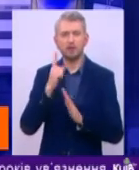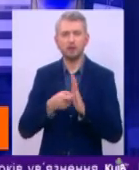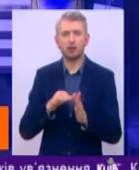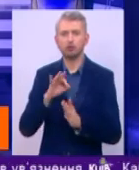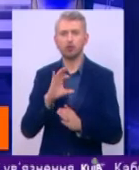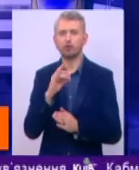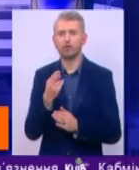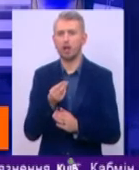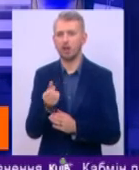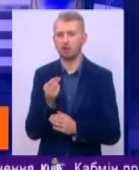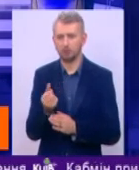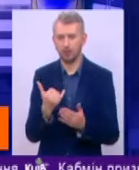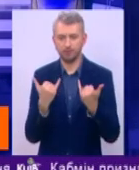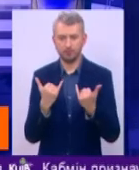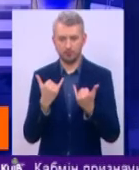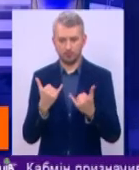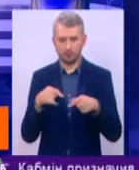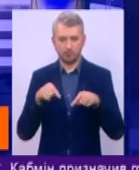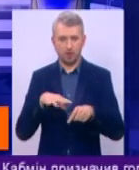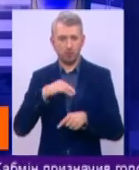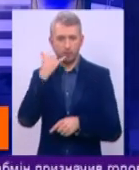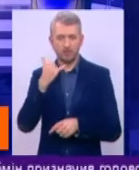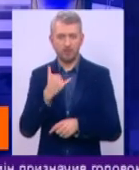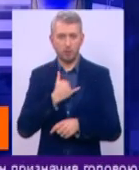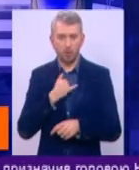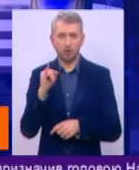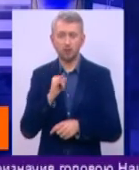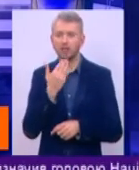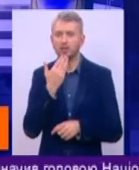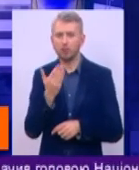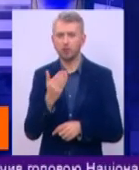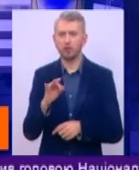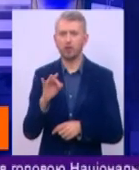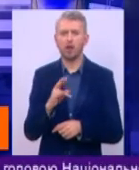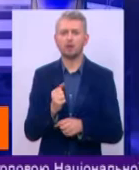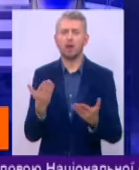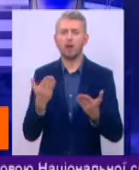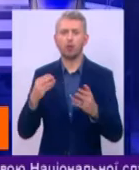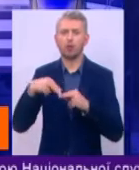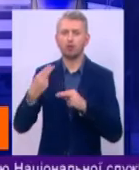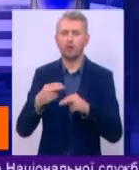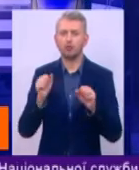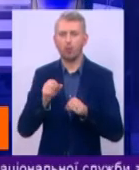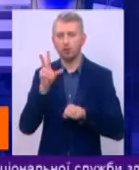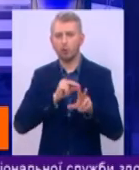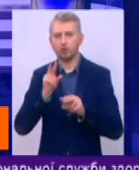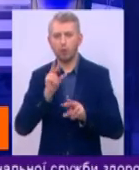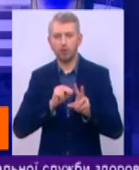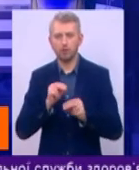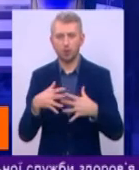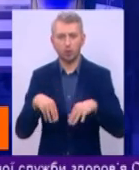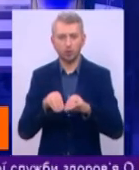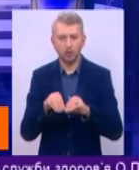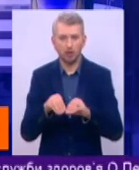щодо соціальних виплат. Ось щойно в студії був дзвінок і запитували, на яку компенсацію може розраховувати